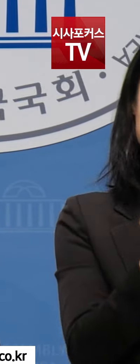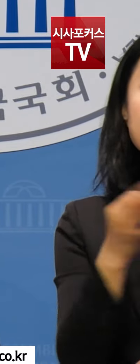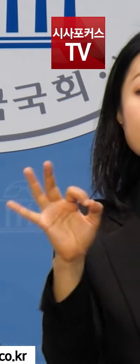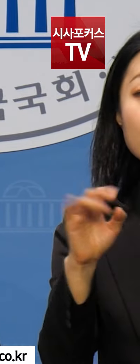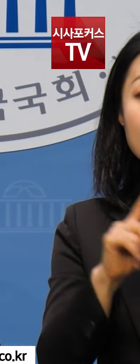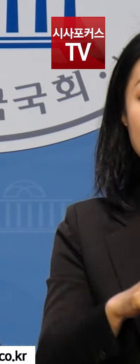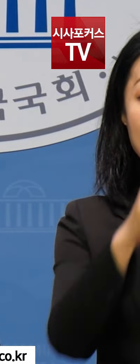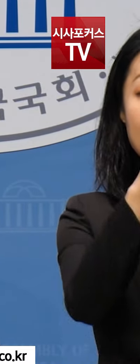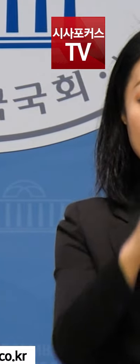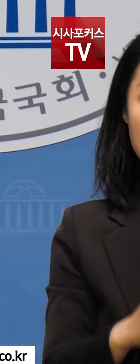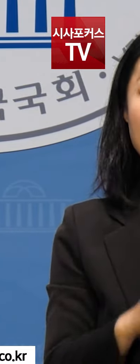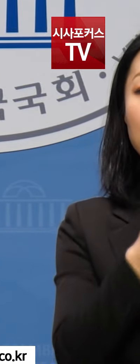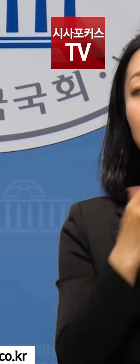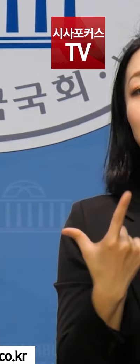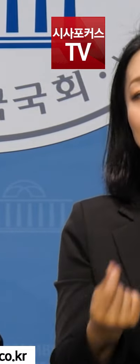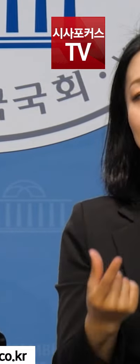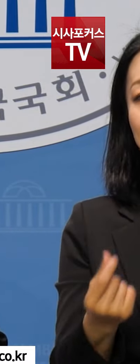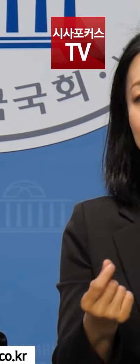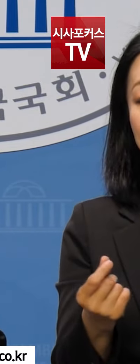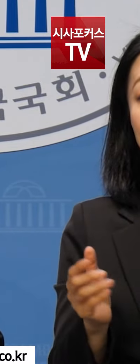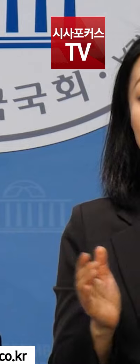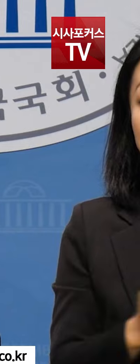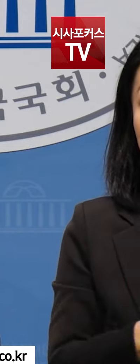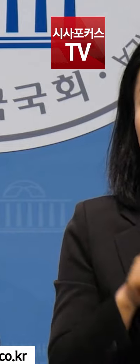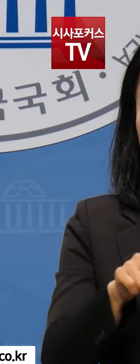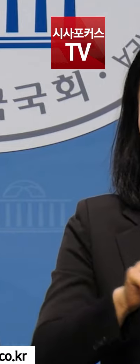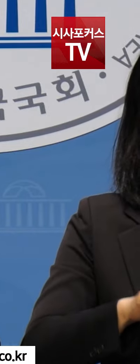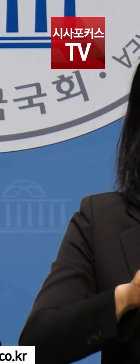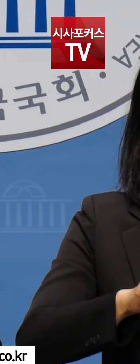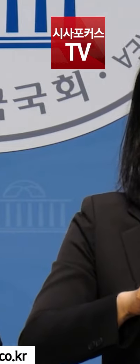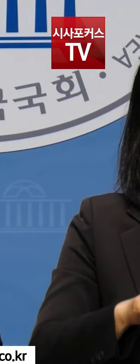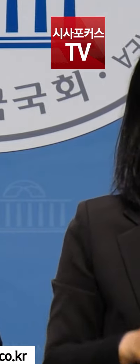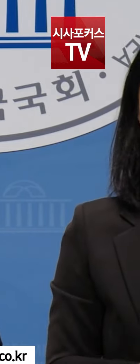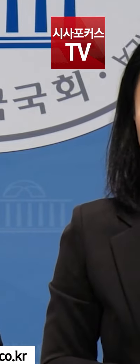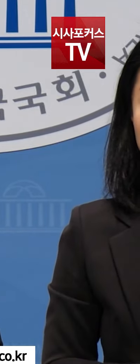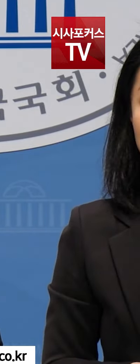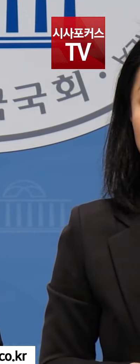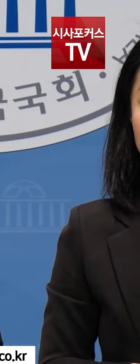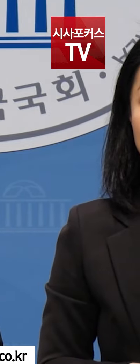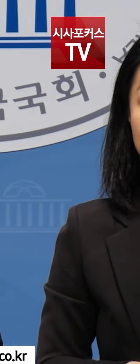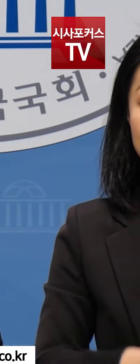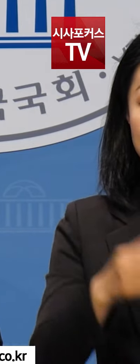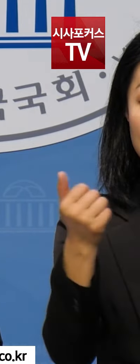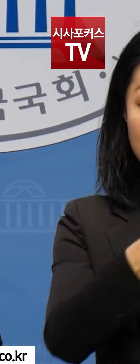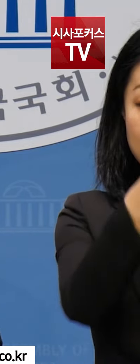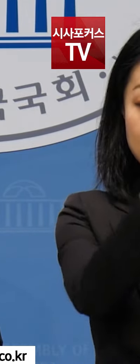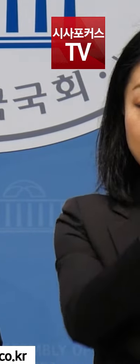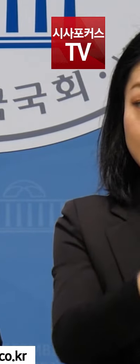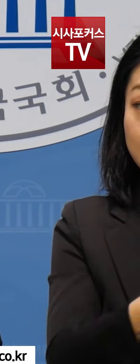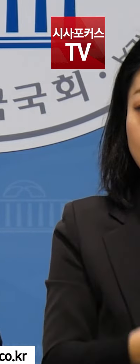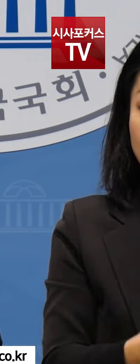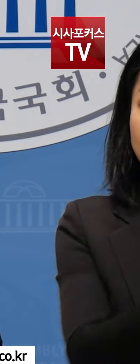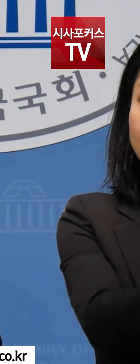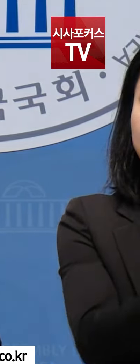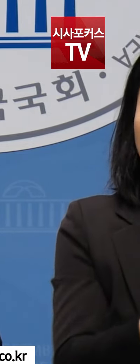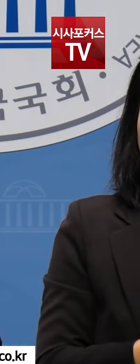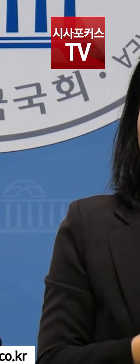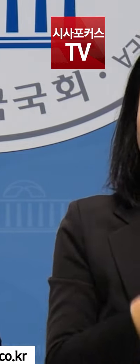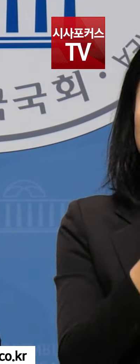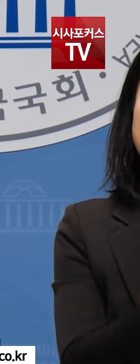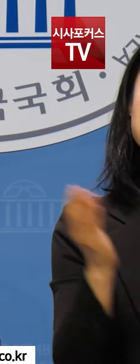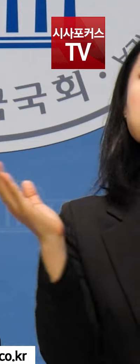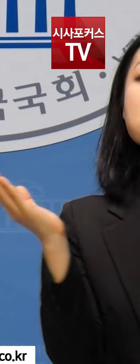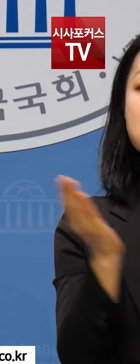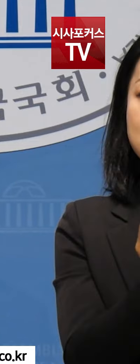결정 내용을 준용하면 재직위원 과반 찬성으로 내린 모든 방통위의 의결은